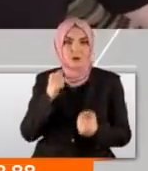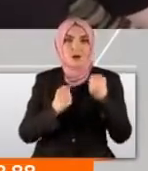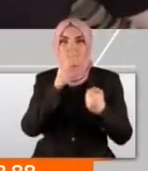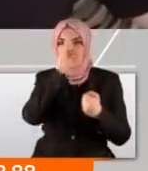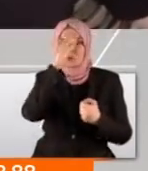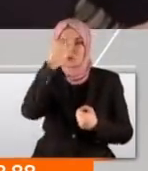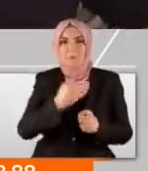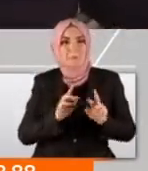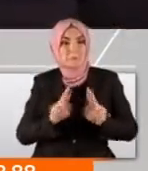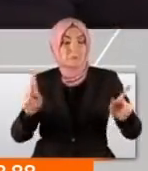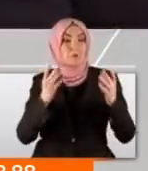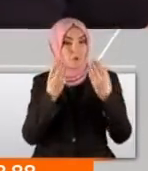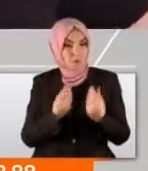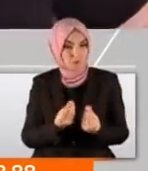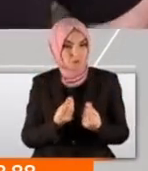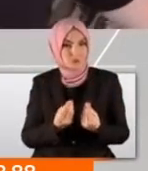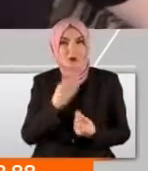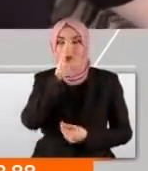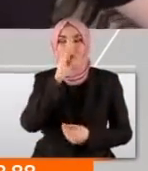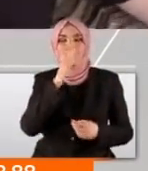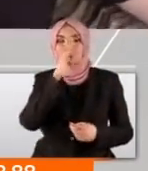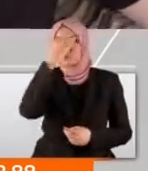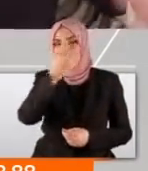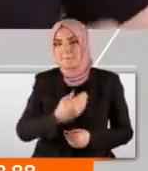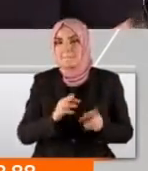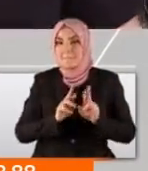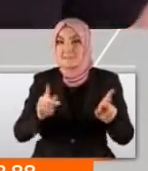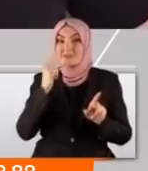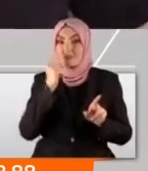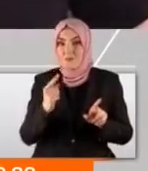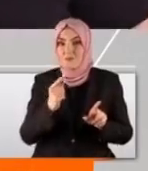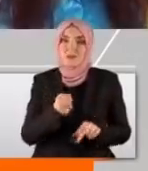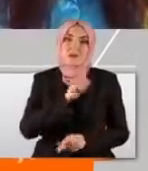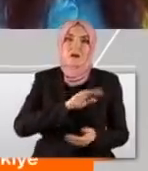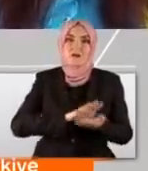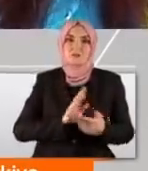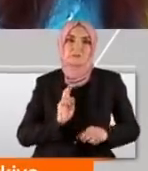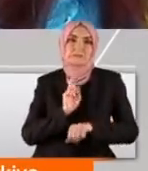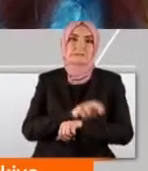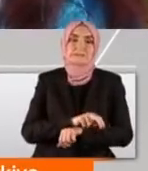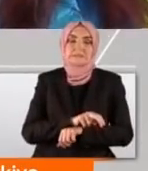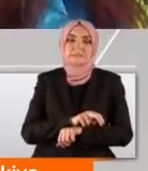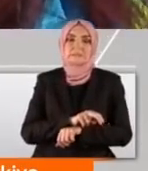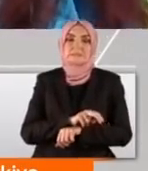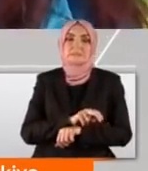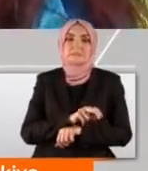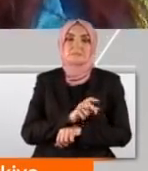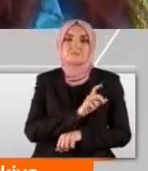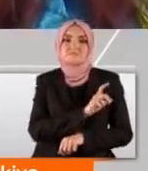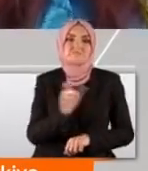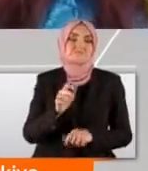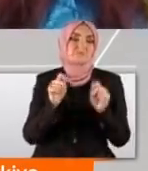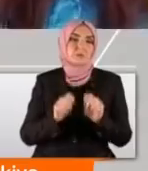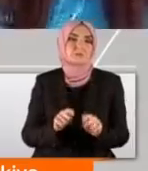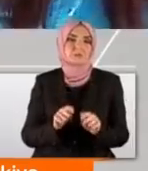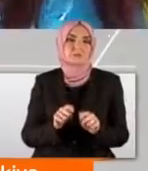da aracın camı kırılınca inmiş bir tane arkadaşın ayağına sıkmış. Birisi silah çıkartıyor. Adama doğru